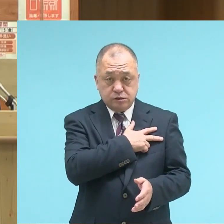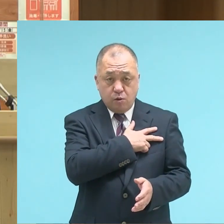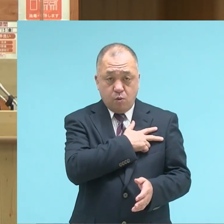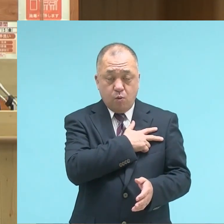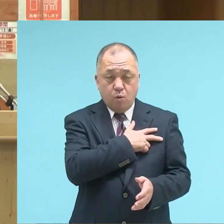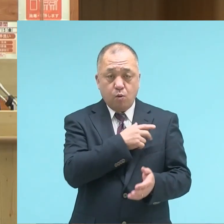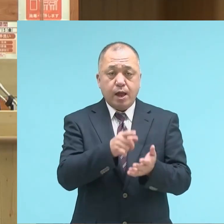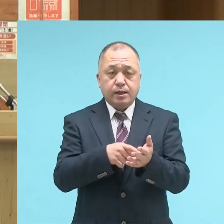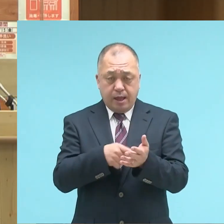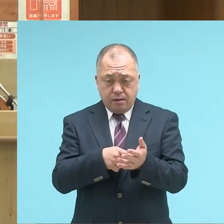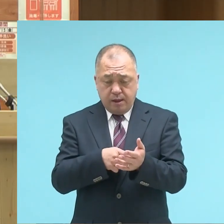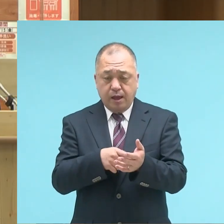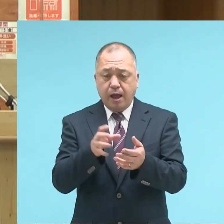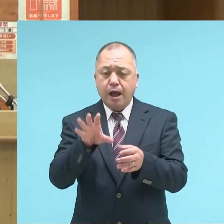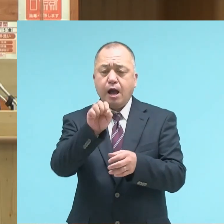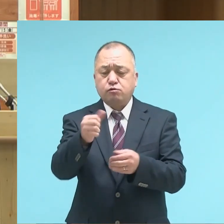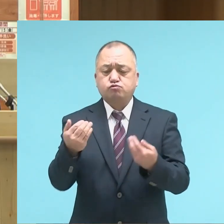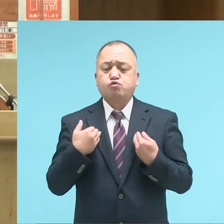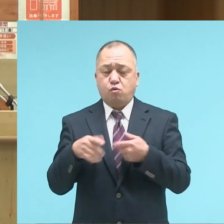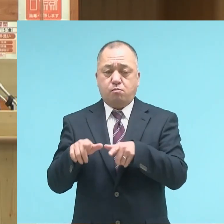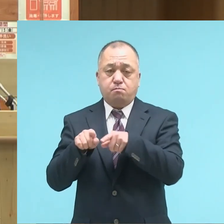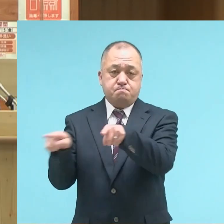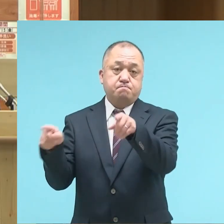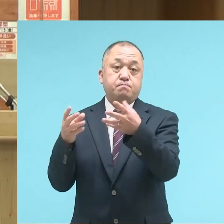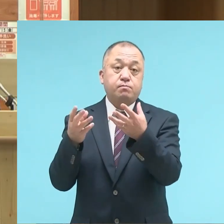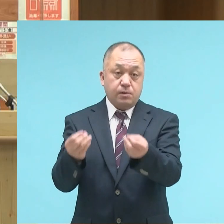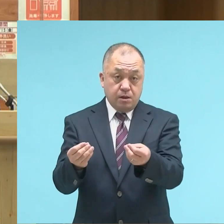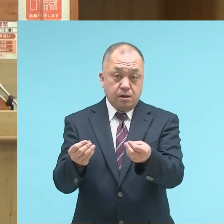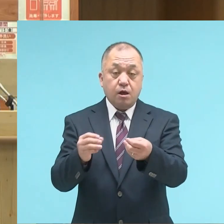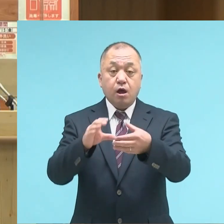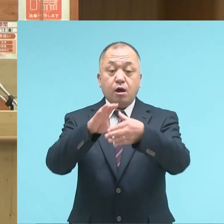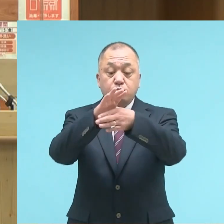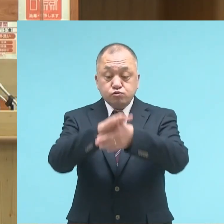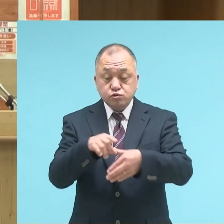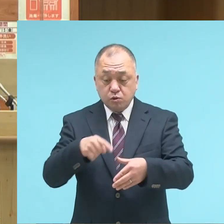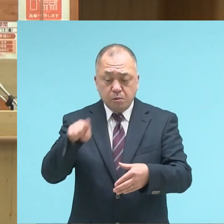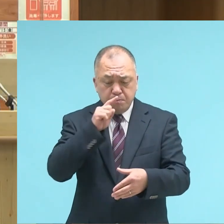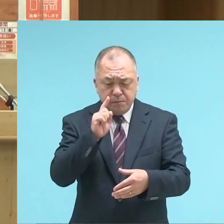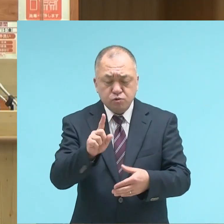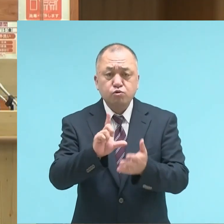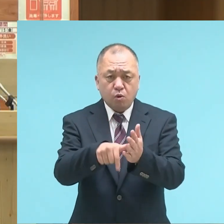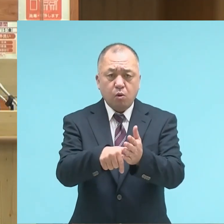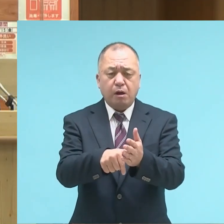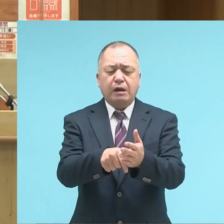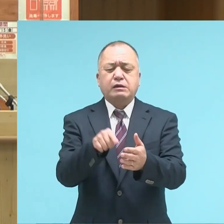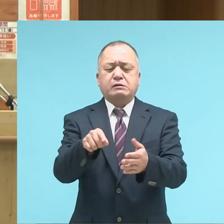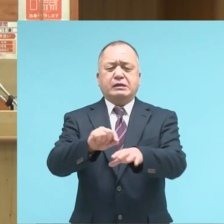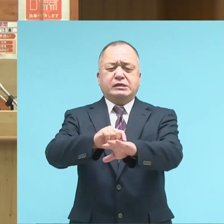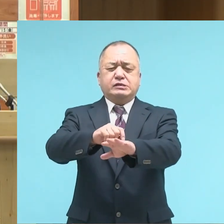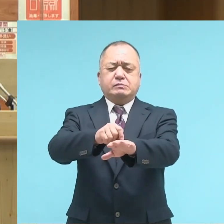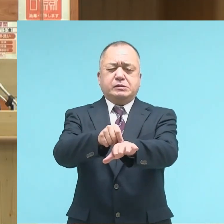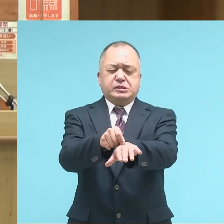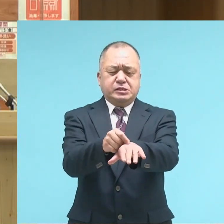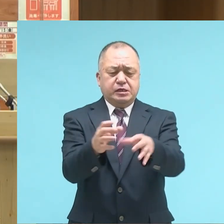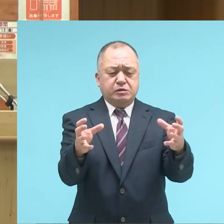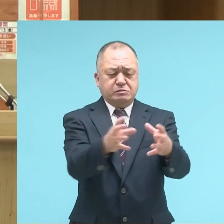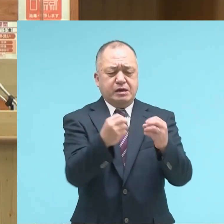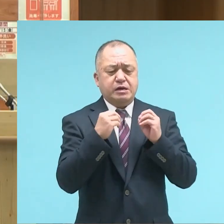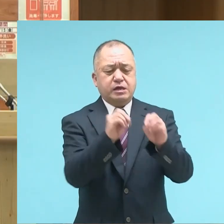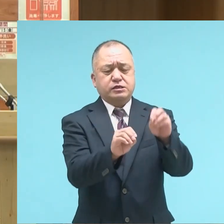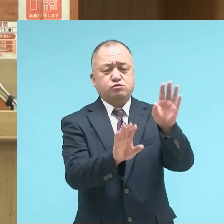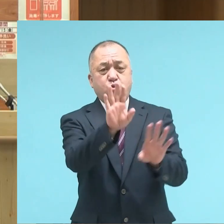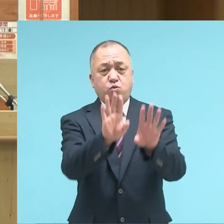しました。その文書にはですね、非常に厳しいその集団感染の状況、特に看